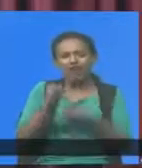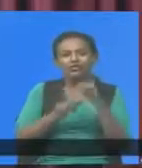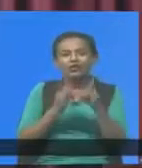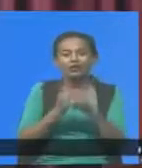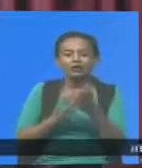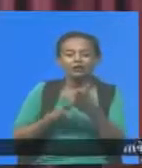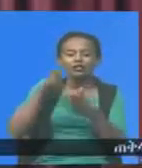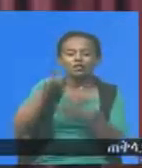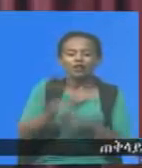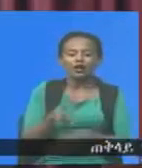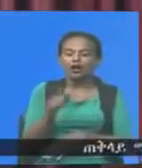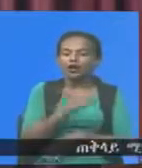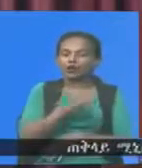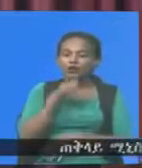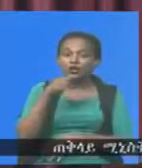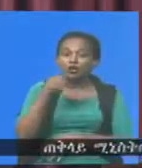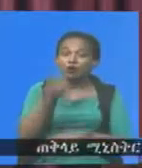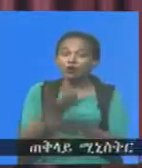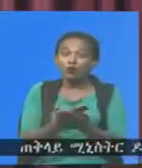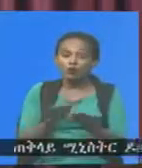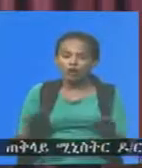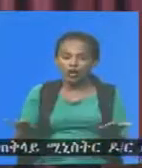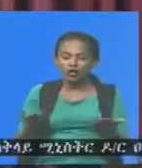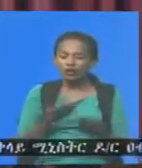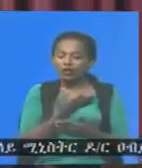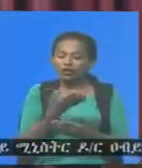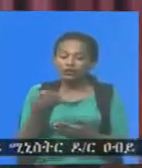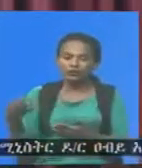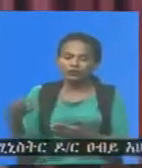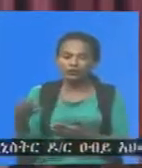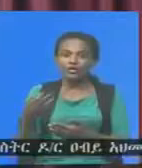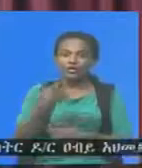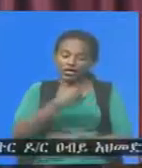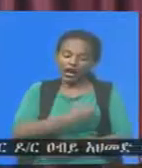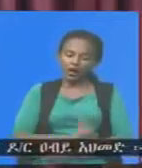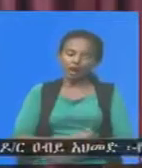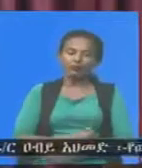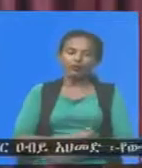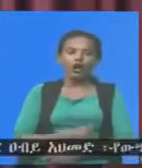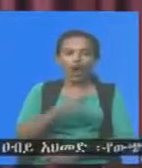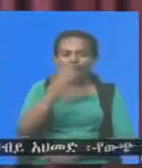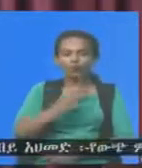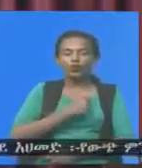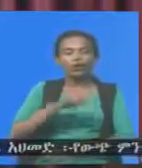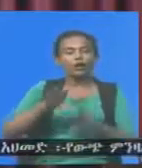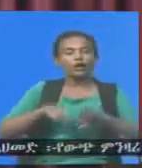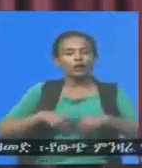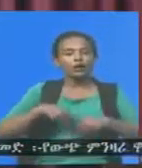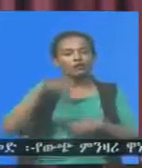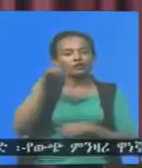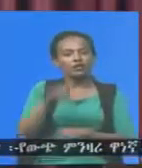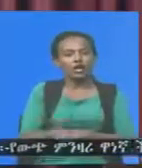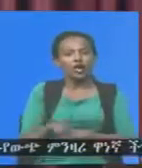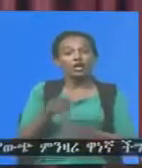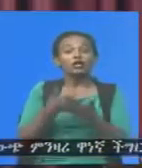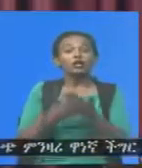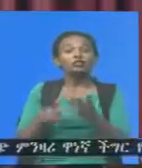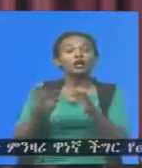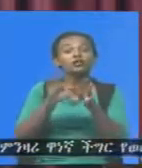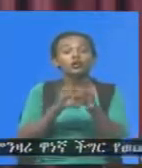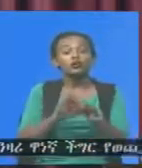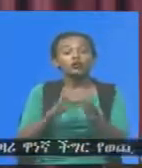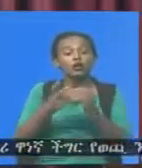አንሁን የሚለውን ጉዳይ በደንብ ከልብ አምኖ መቀበል ያስፈልጋል። ከዚሁ ጋር ተያይዞ